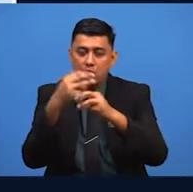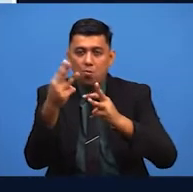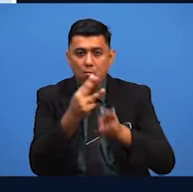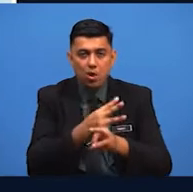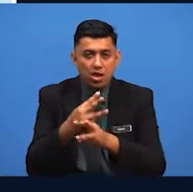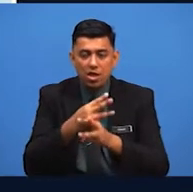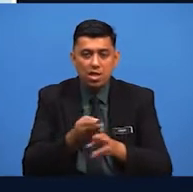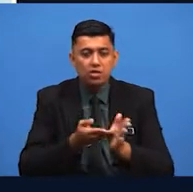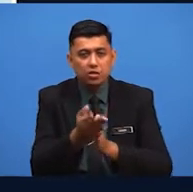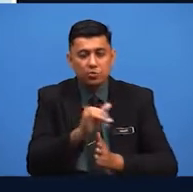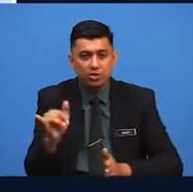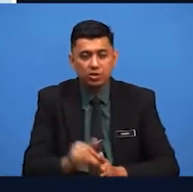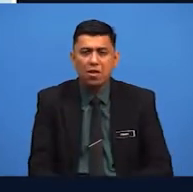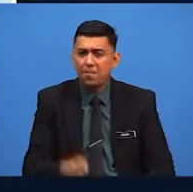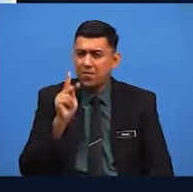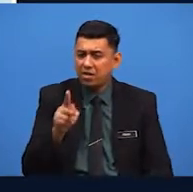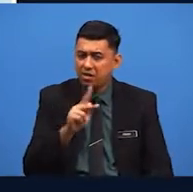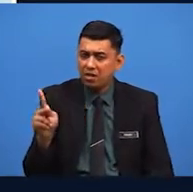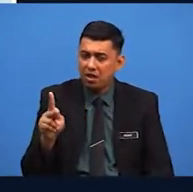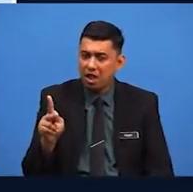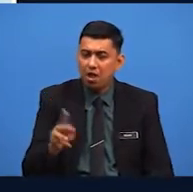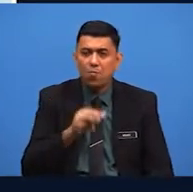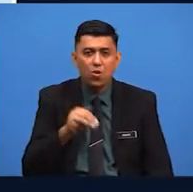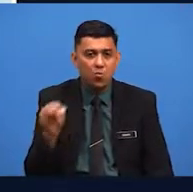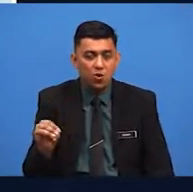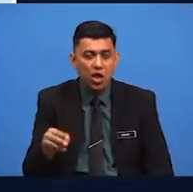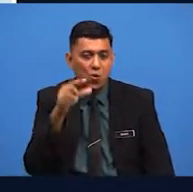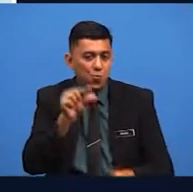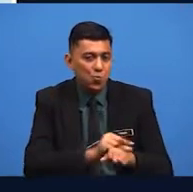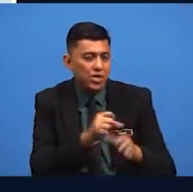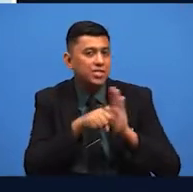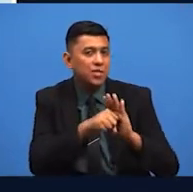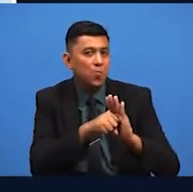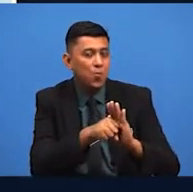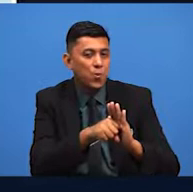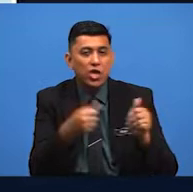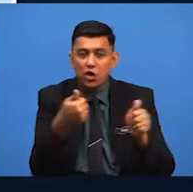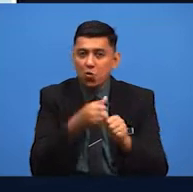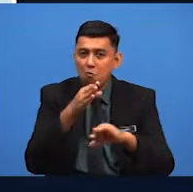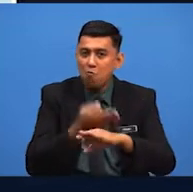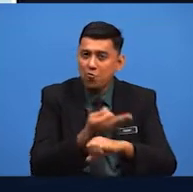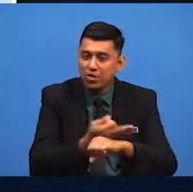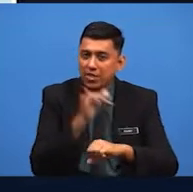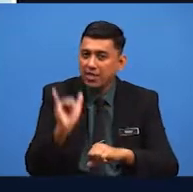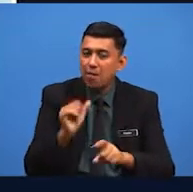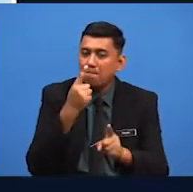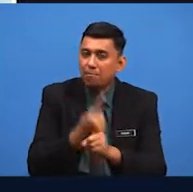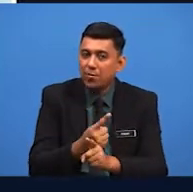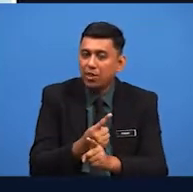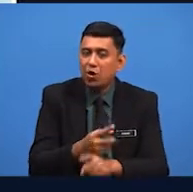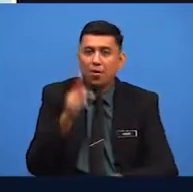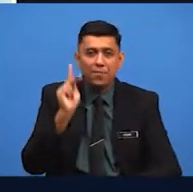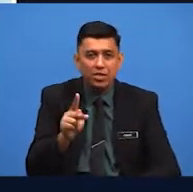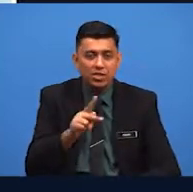kawalan seterusnya. Pastikan murid-murid menggunakan simbol mengikut fungsi yang betul untuk